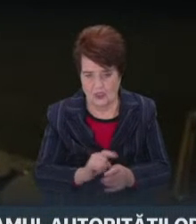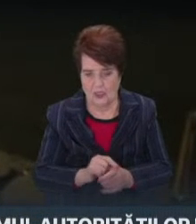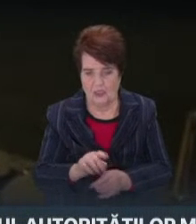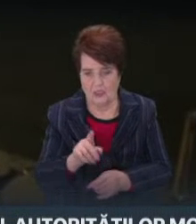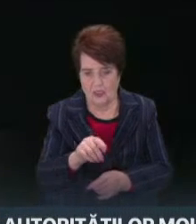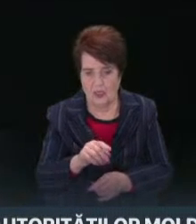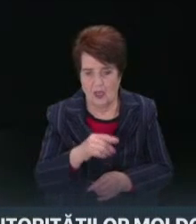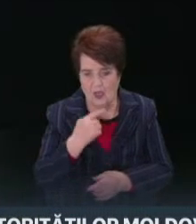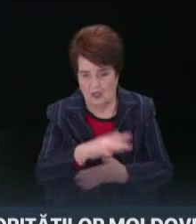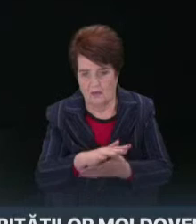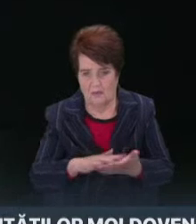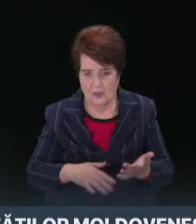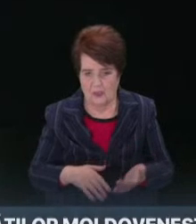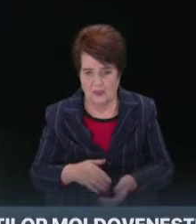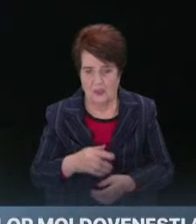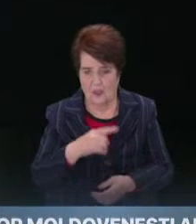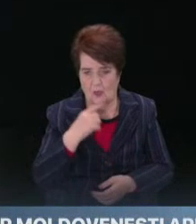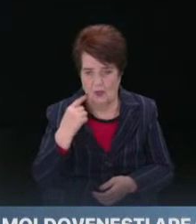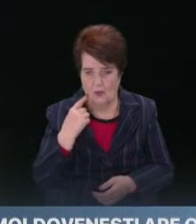lupta.